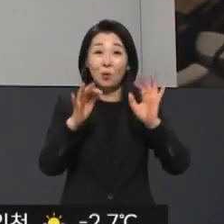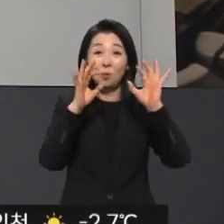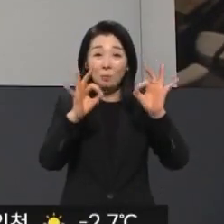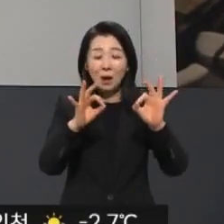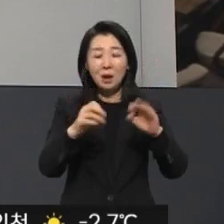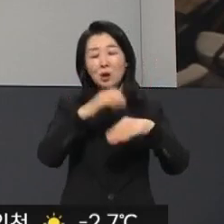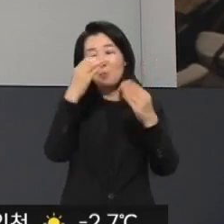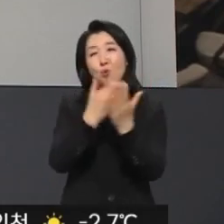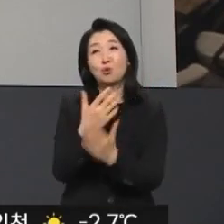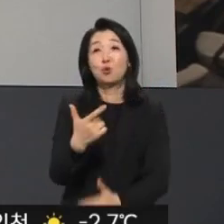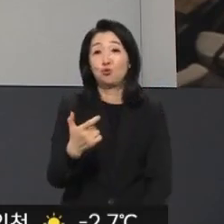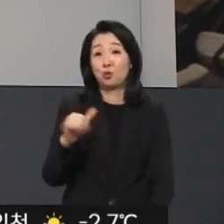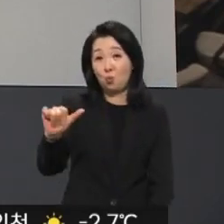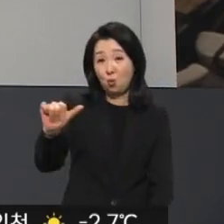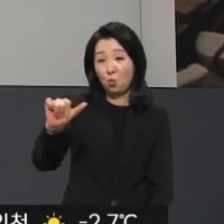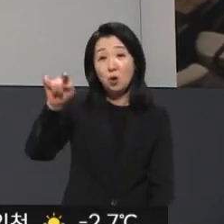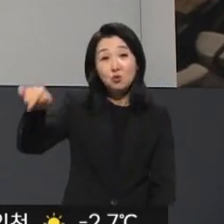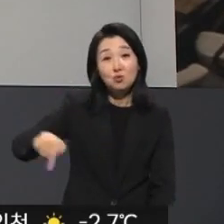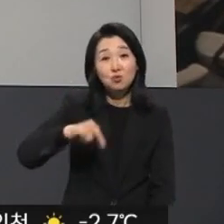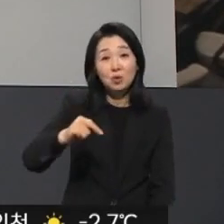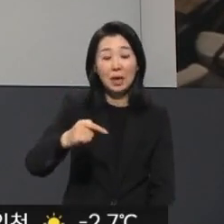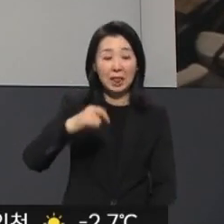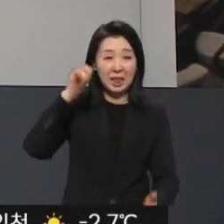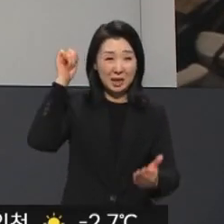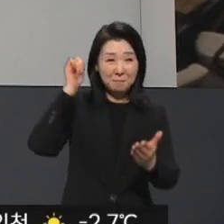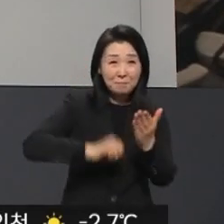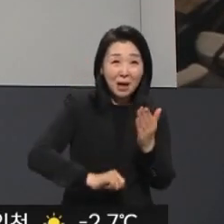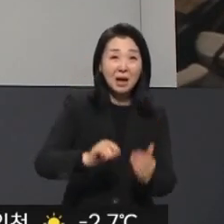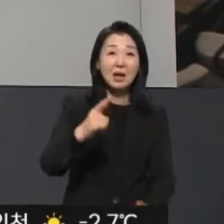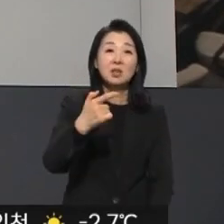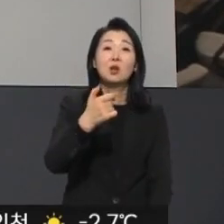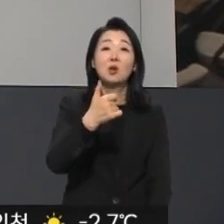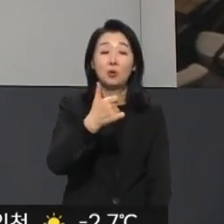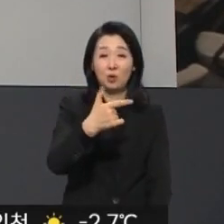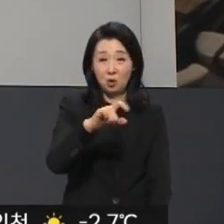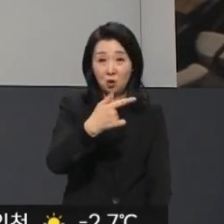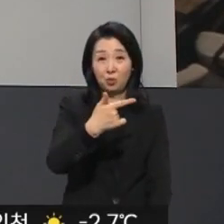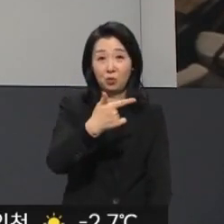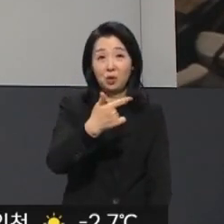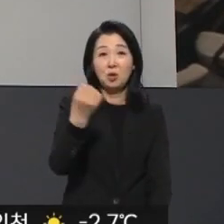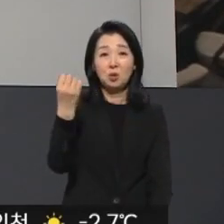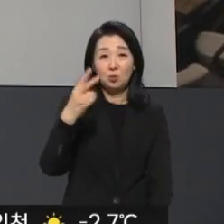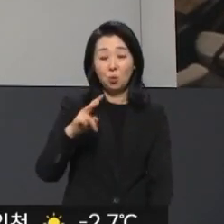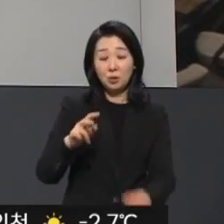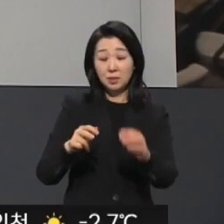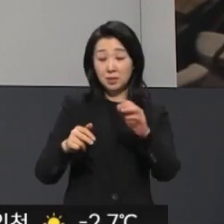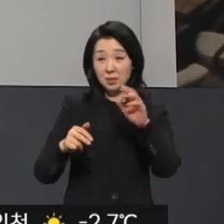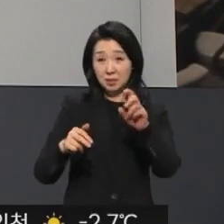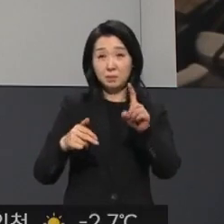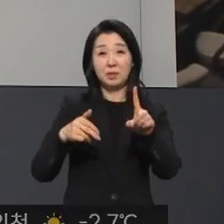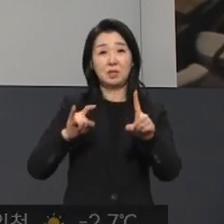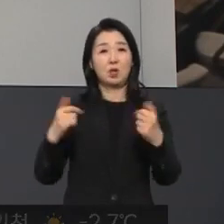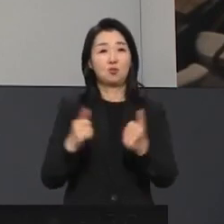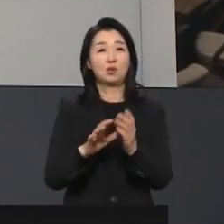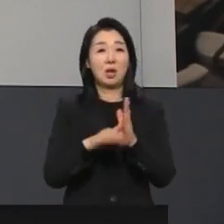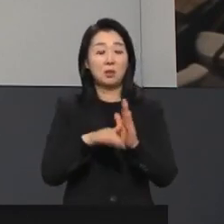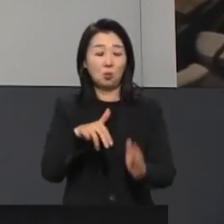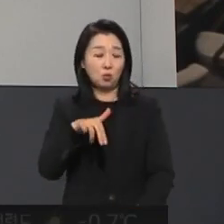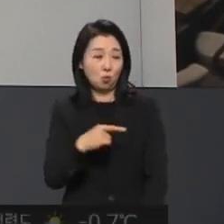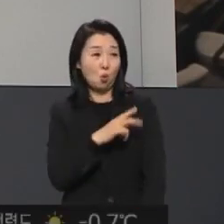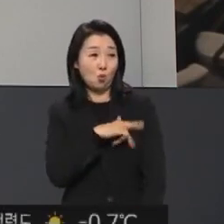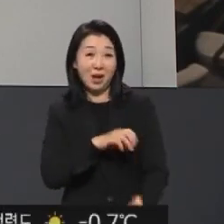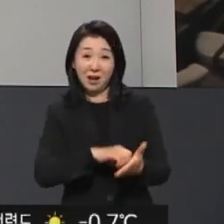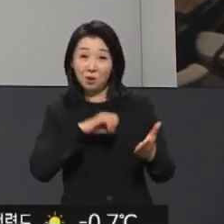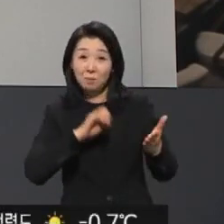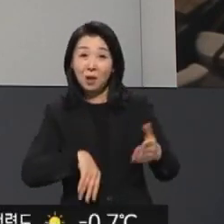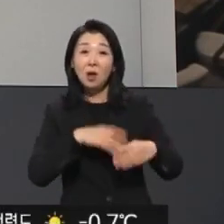총 65건입니다. 그중에 가결된 건 16건인데요. 특히 21대 국회에서는 오늘 노 의원의 안건을